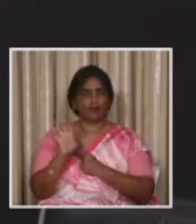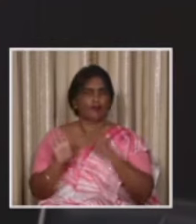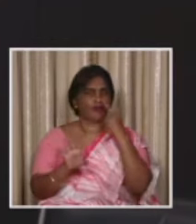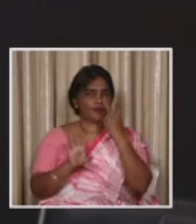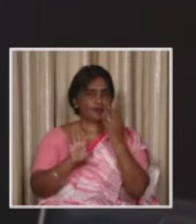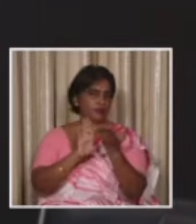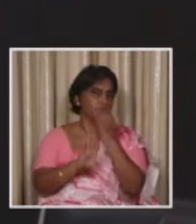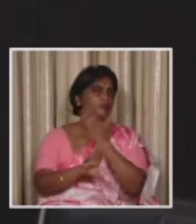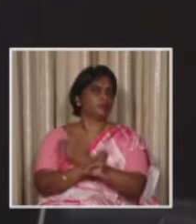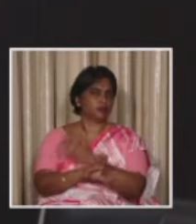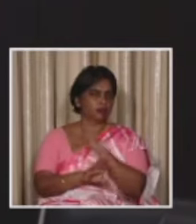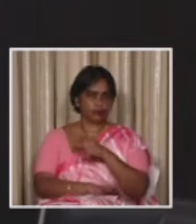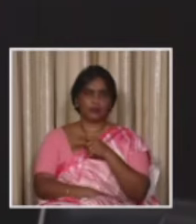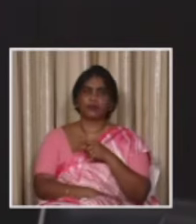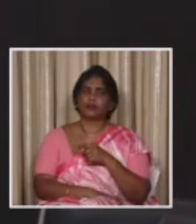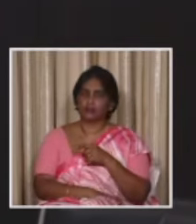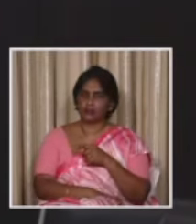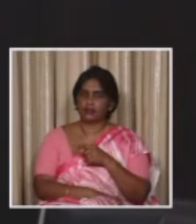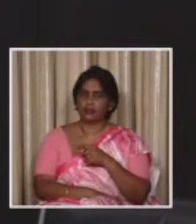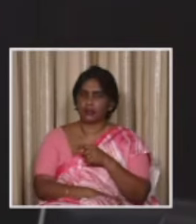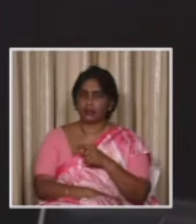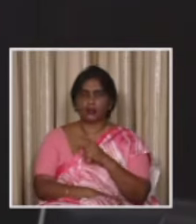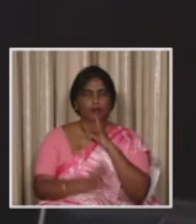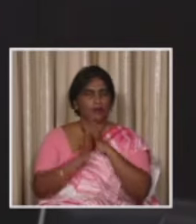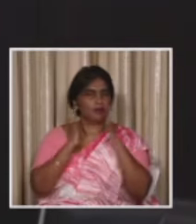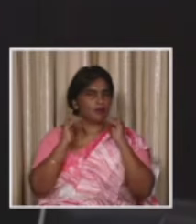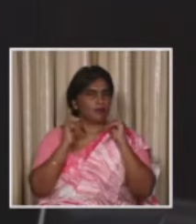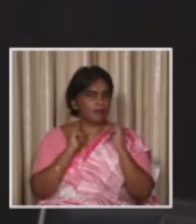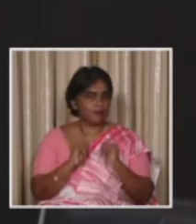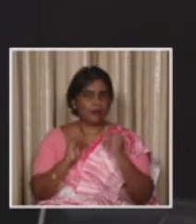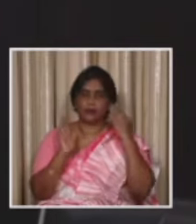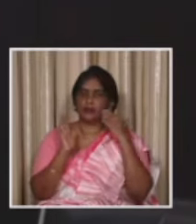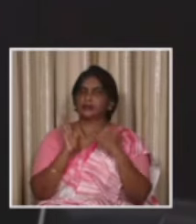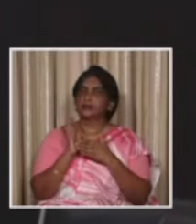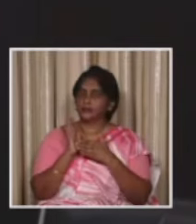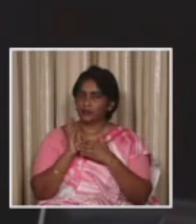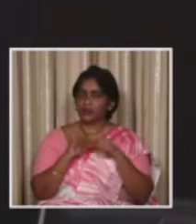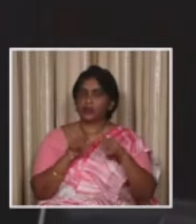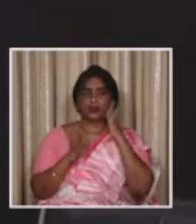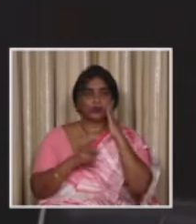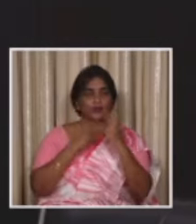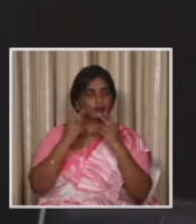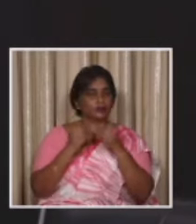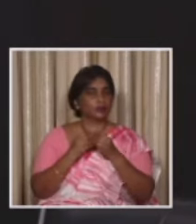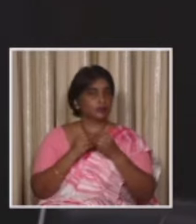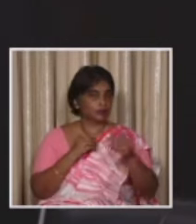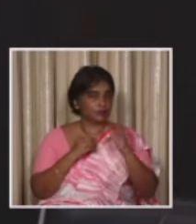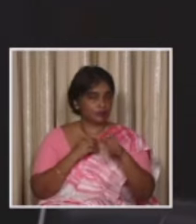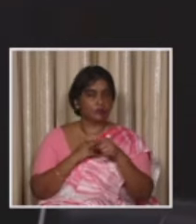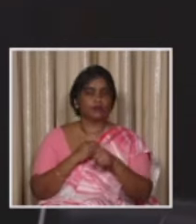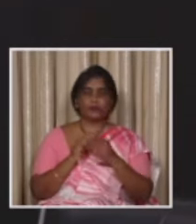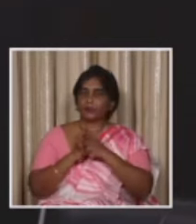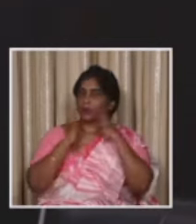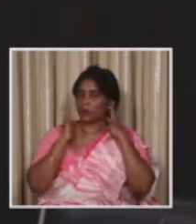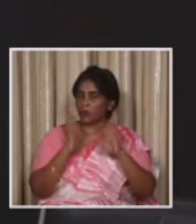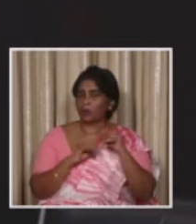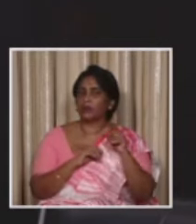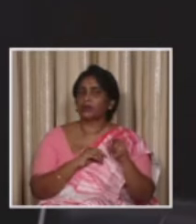ඉතර ඉස්සෙල් තිබ්බේ තාමත් නරක තත්ත්වයක්. අද සංචාරක ව්‍යාපාරය ගැන විශාල